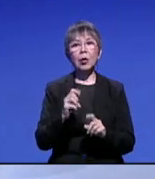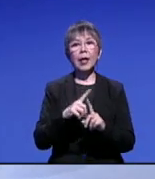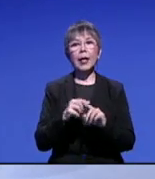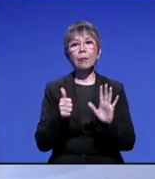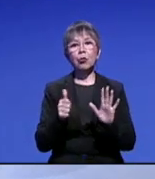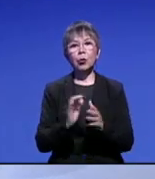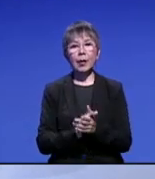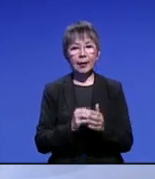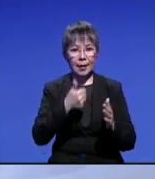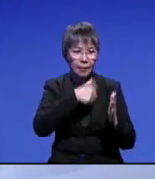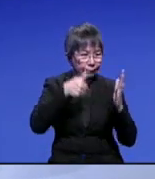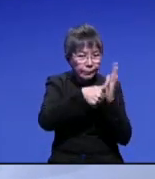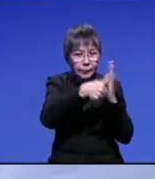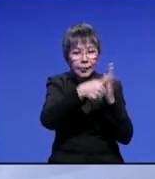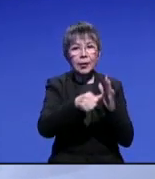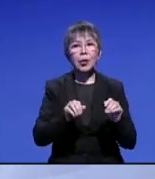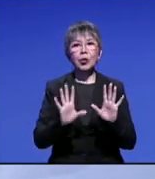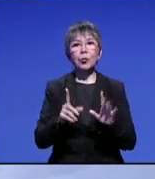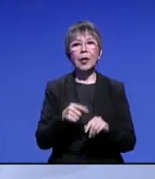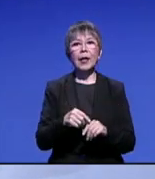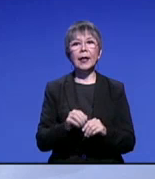cm dan stiker 10 x 5